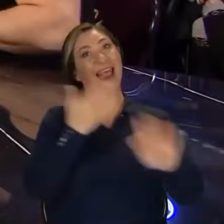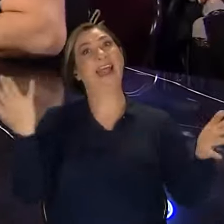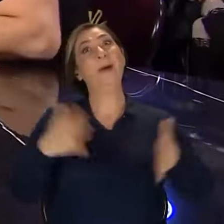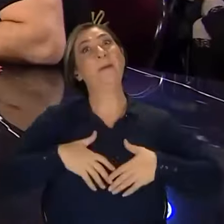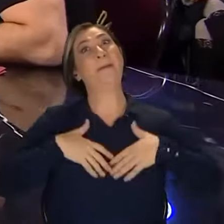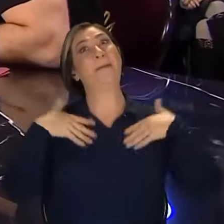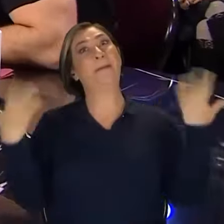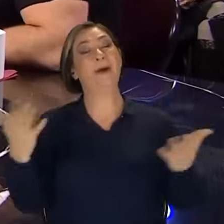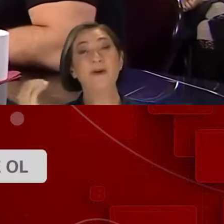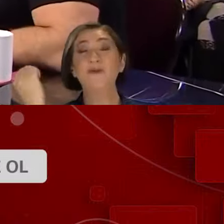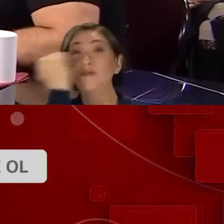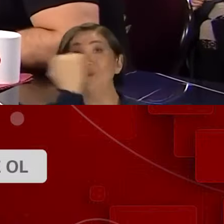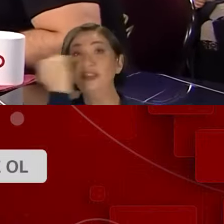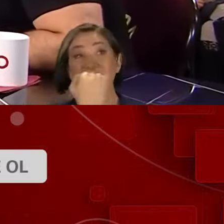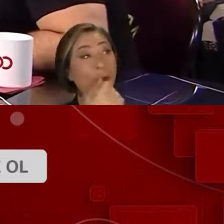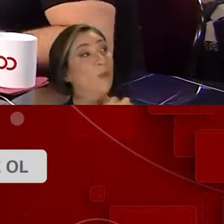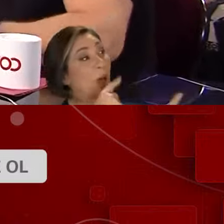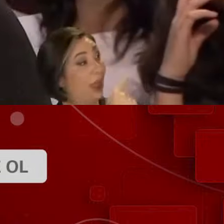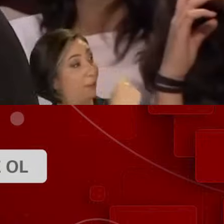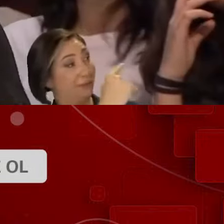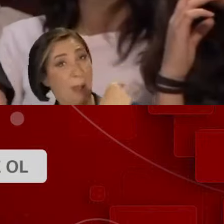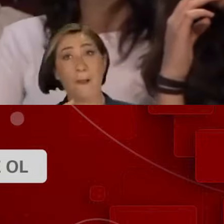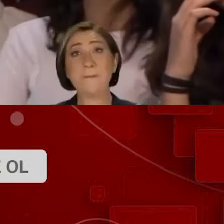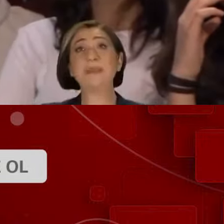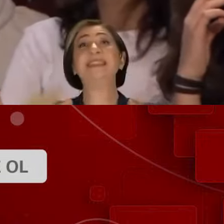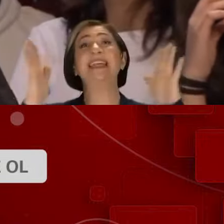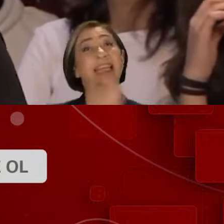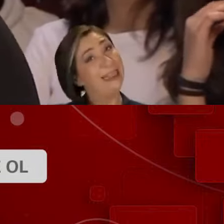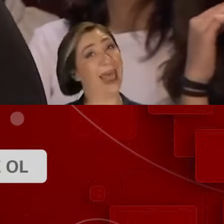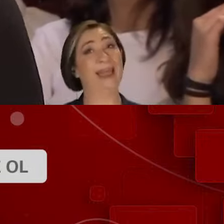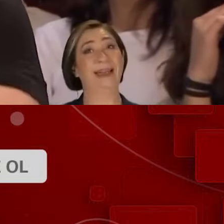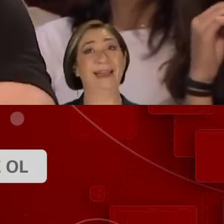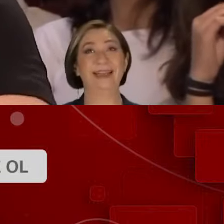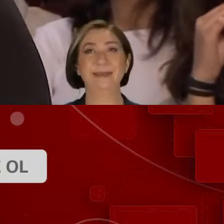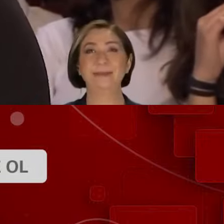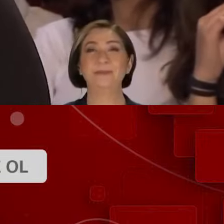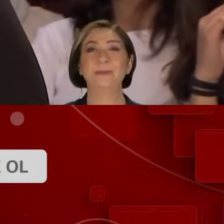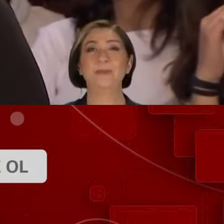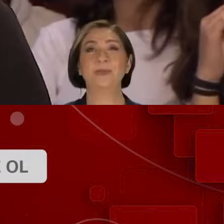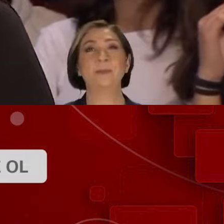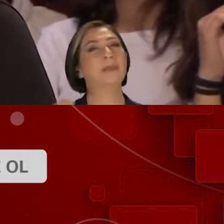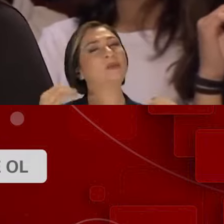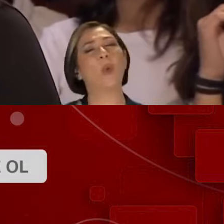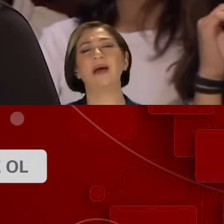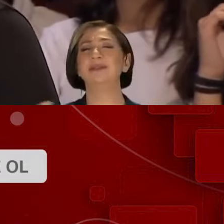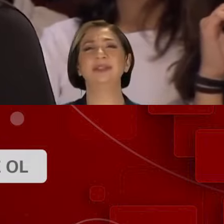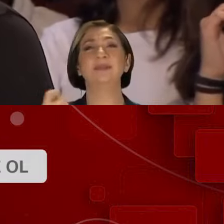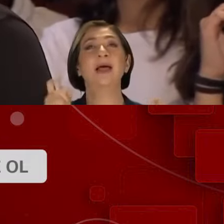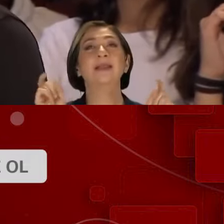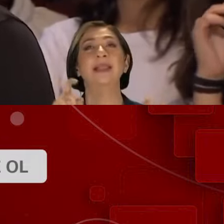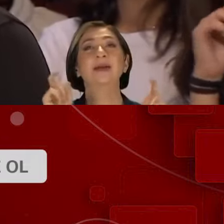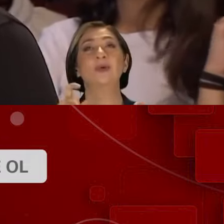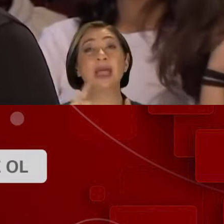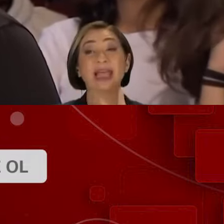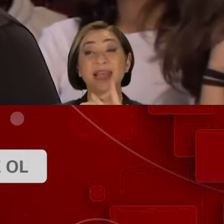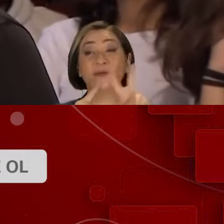şu camı açı da fırçayı muhatabı yesin yani yeter artık ben mesela çok rahat çalıştım dedikodu